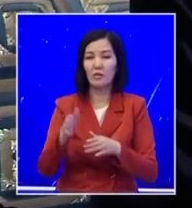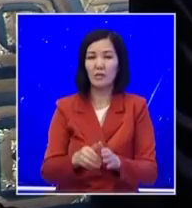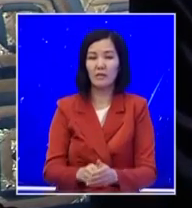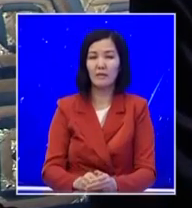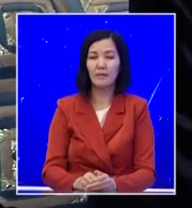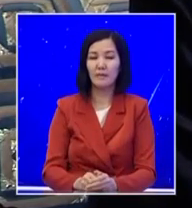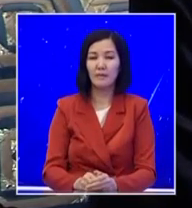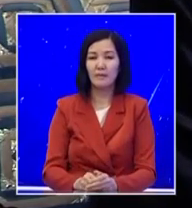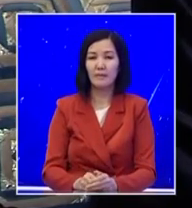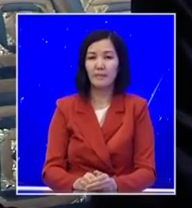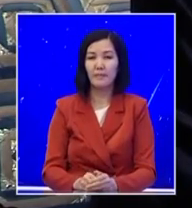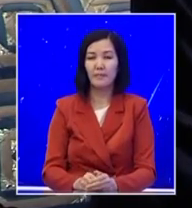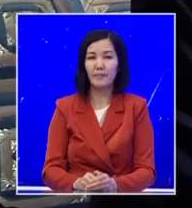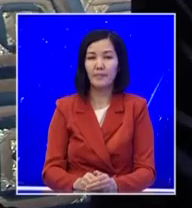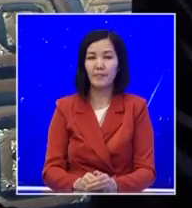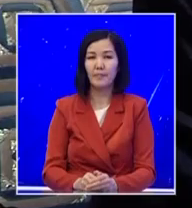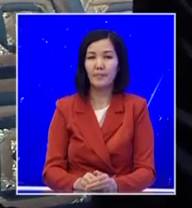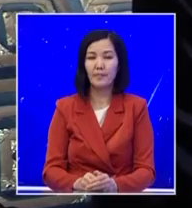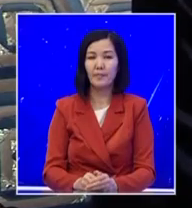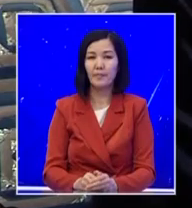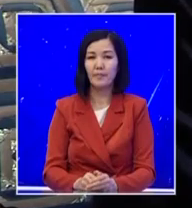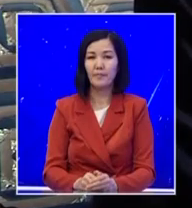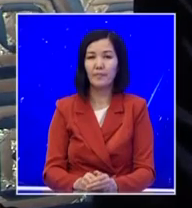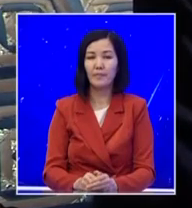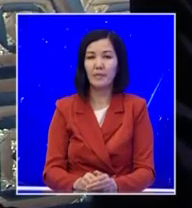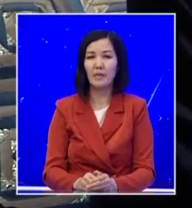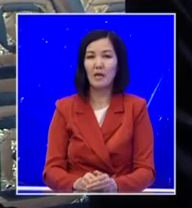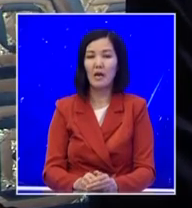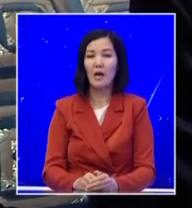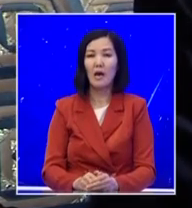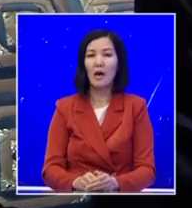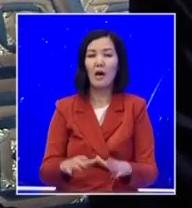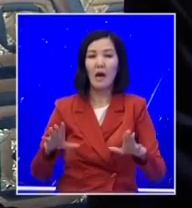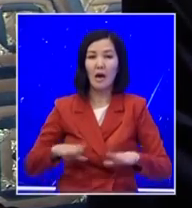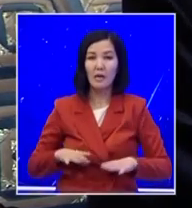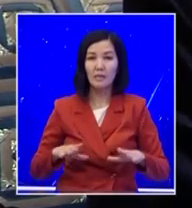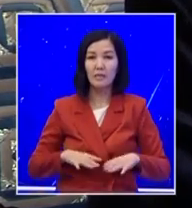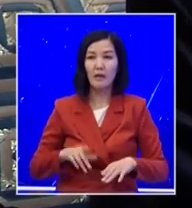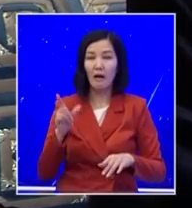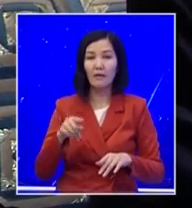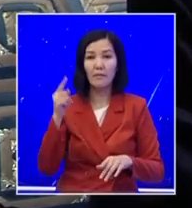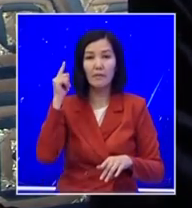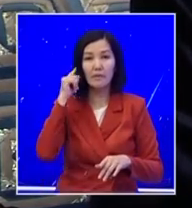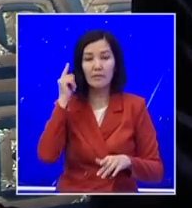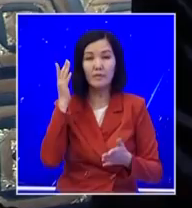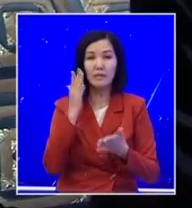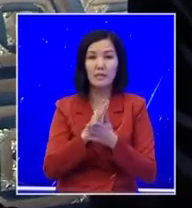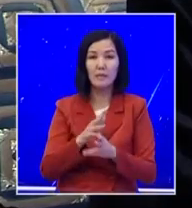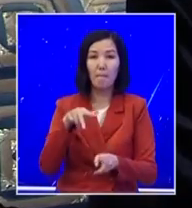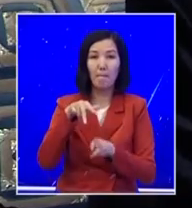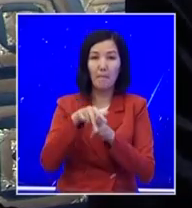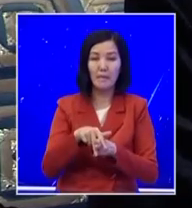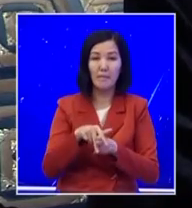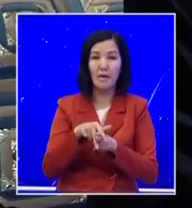жаңағы дыбысын естіп оқыранады. Барып мініп кетейін дейді де,